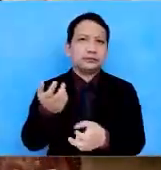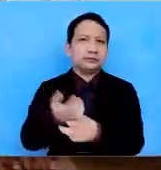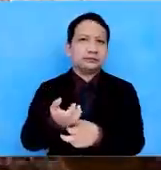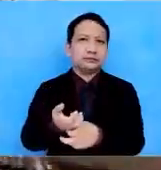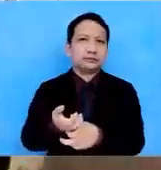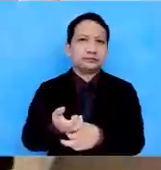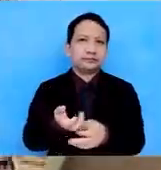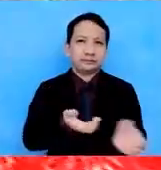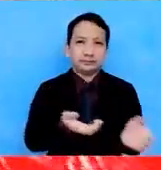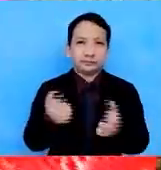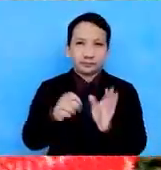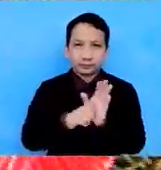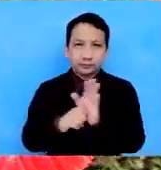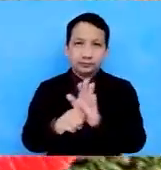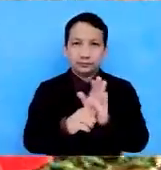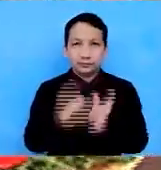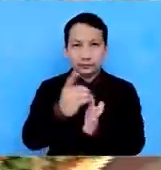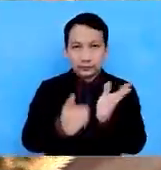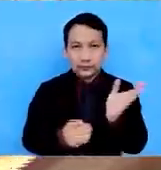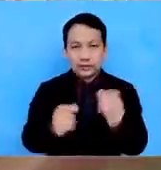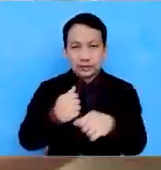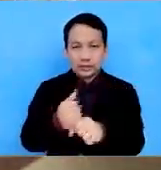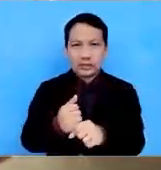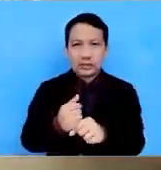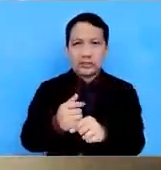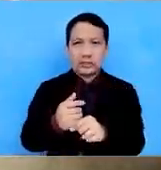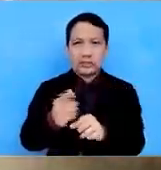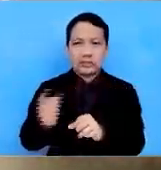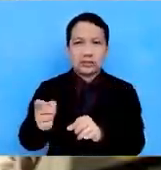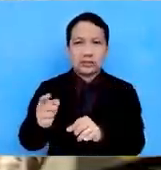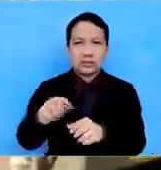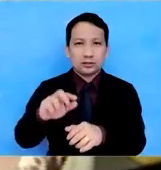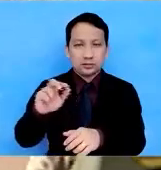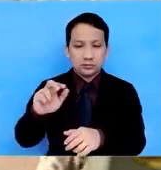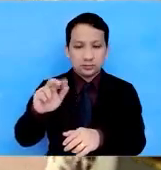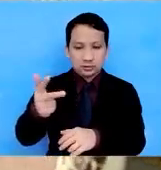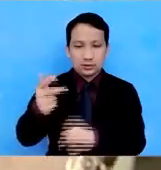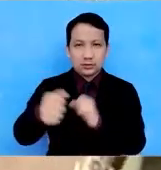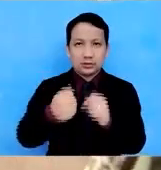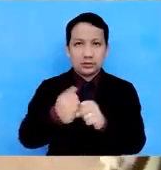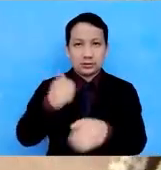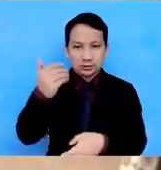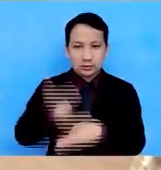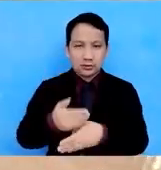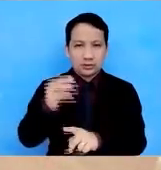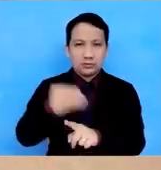I-exhibit ang mga dinesenyong hulmahan ng sapatos sa ikatlong taon ng lockdown sa March